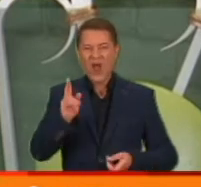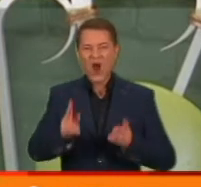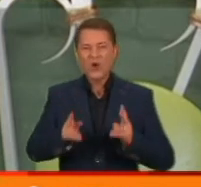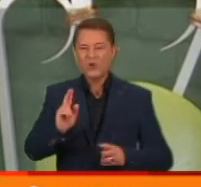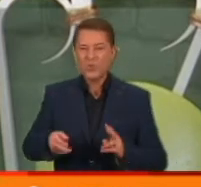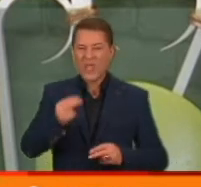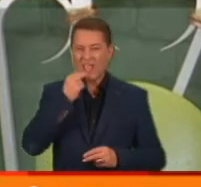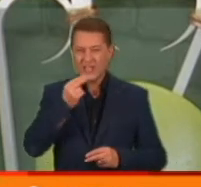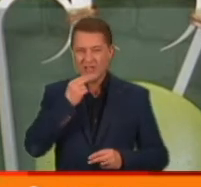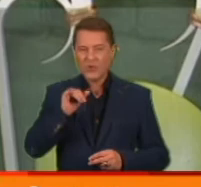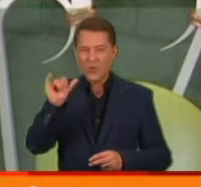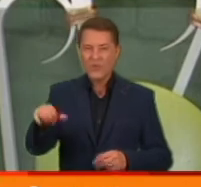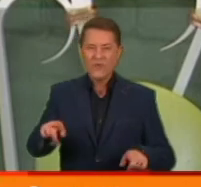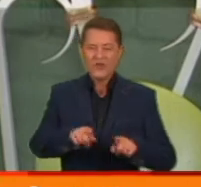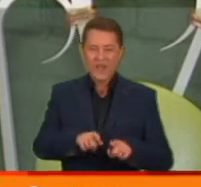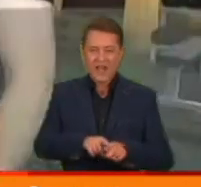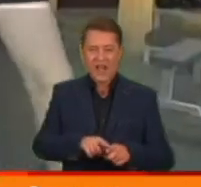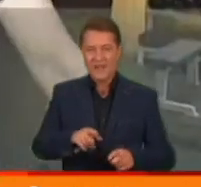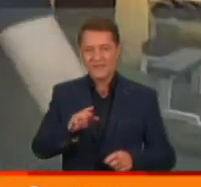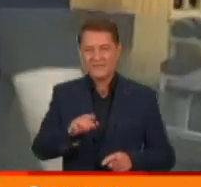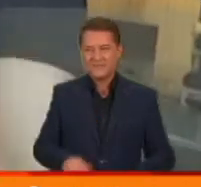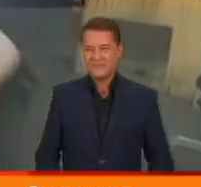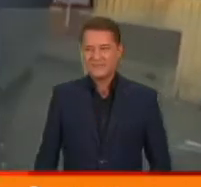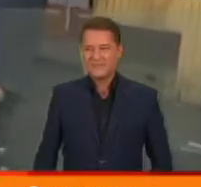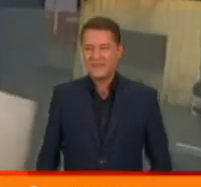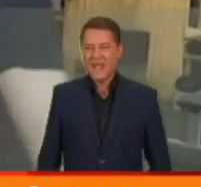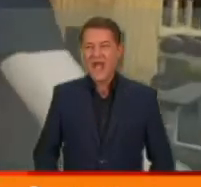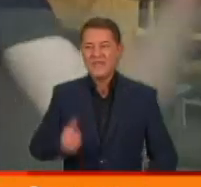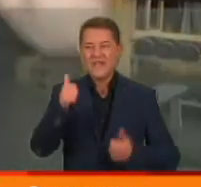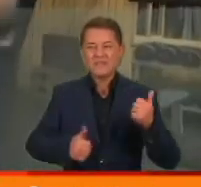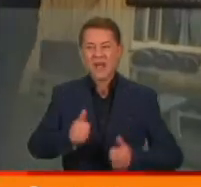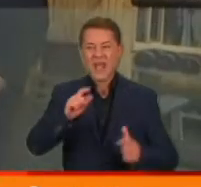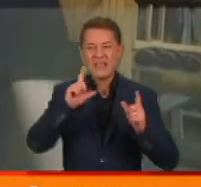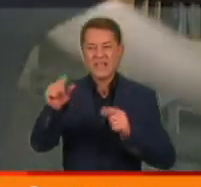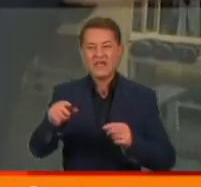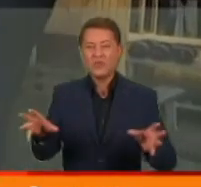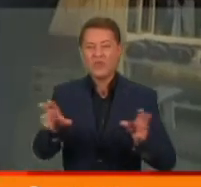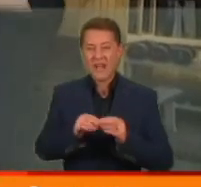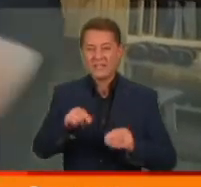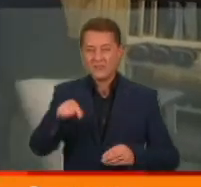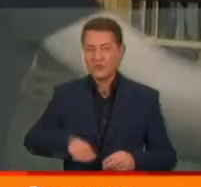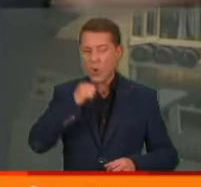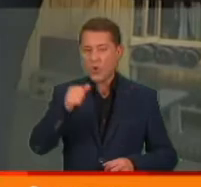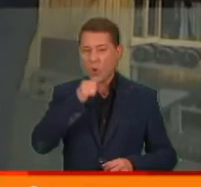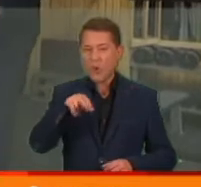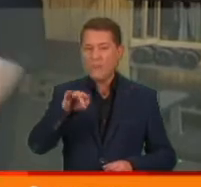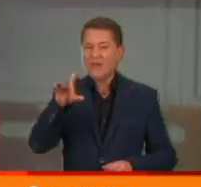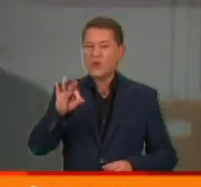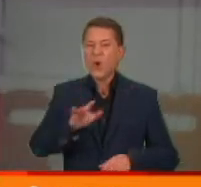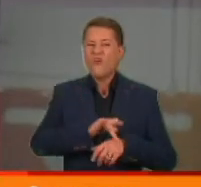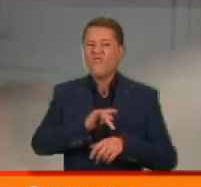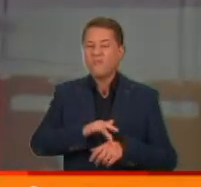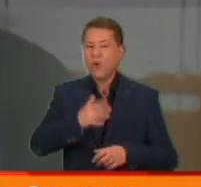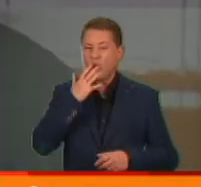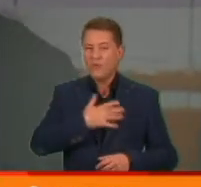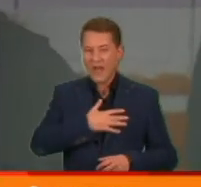їжу приготувати, в нього це краще виходить, ніж в мене. На змагання до Канади їдуть теж разом. Щоправда, цього року Петро лише вболіватиме за